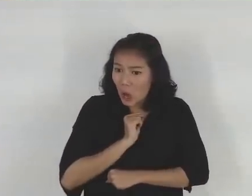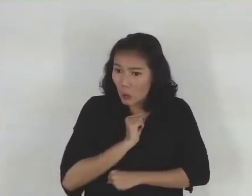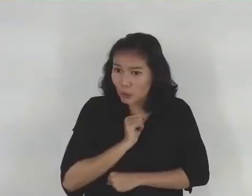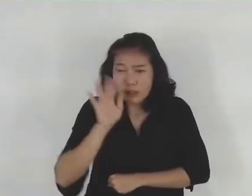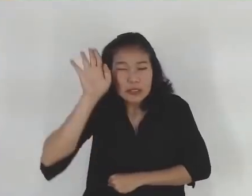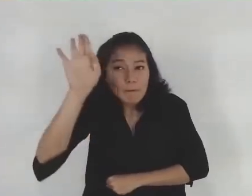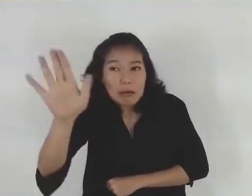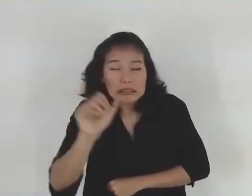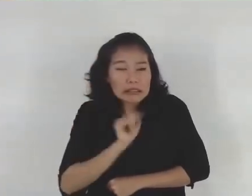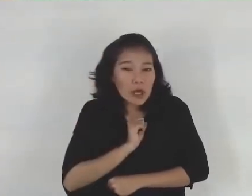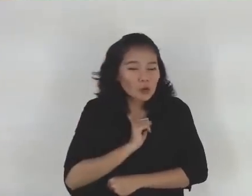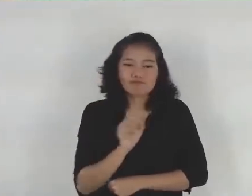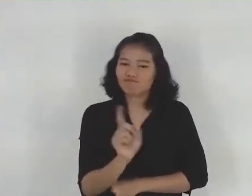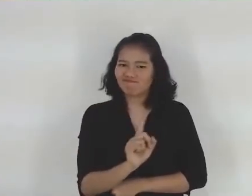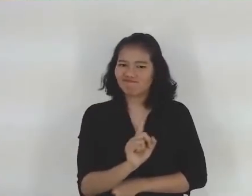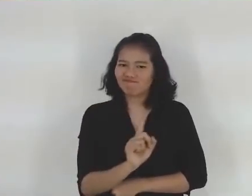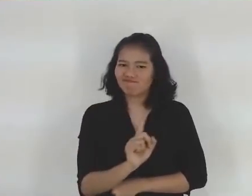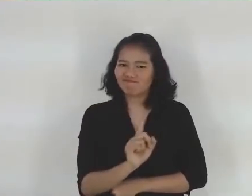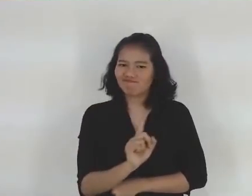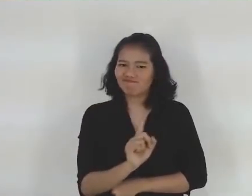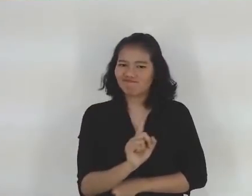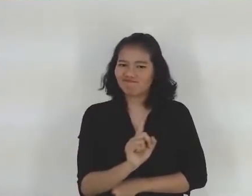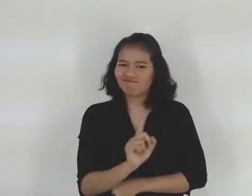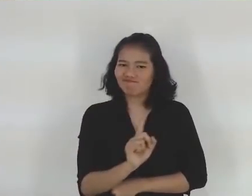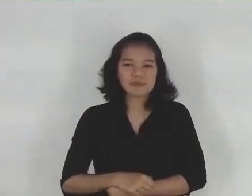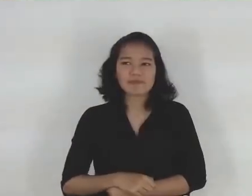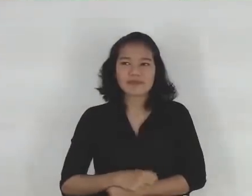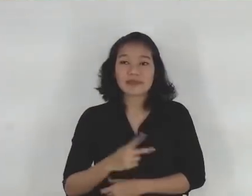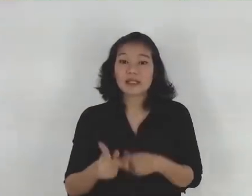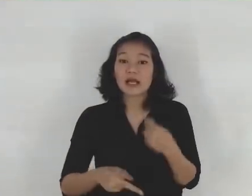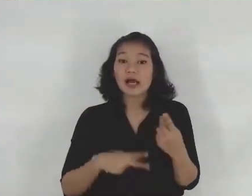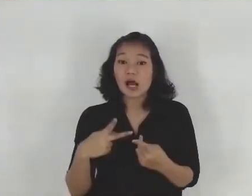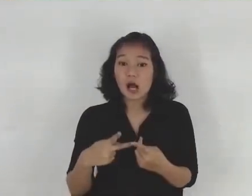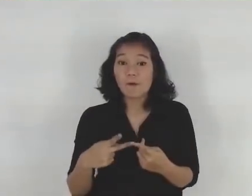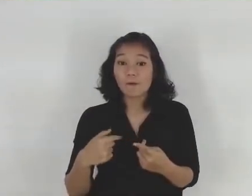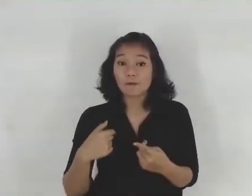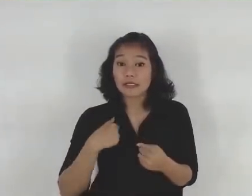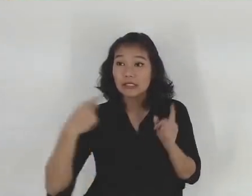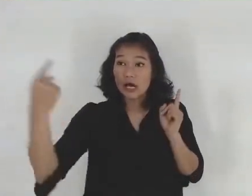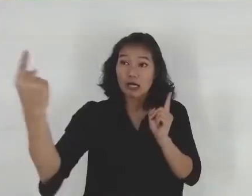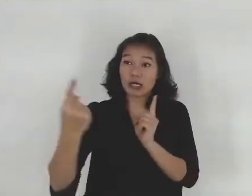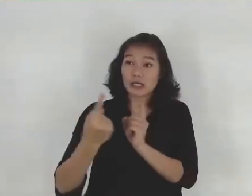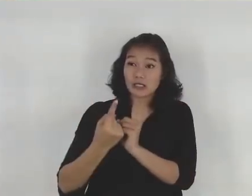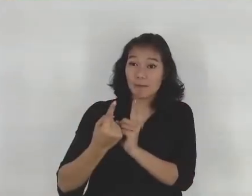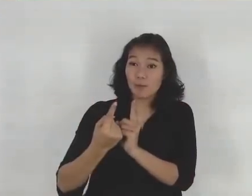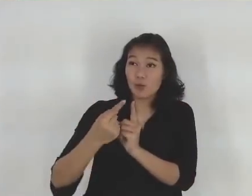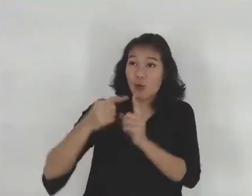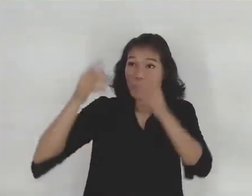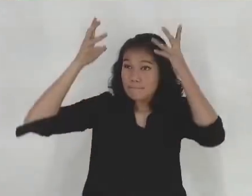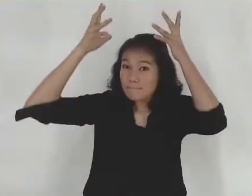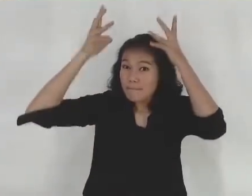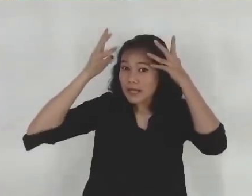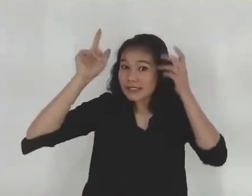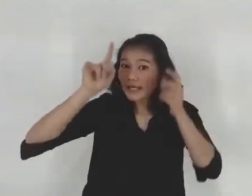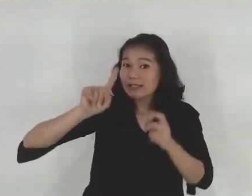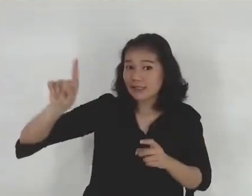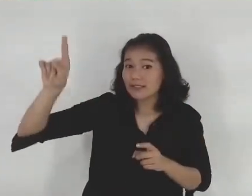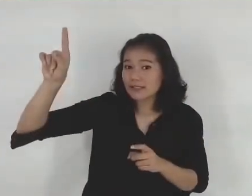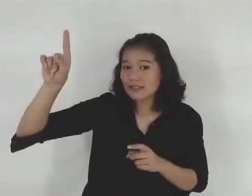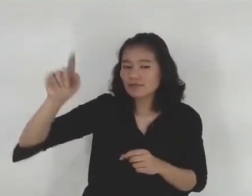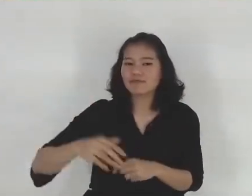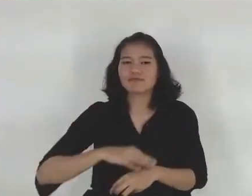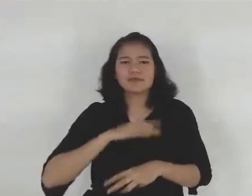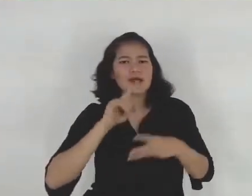kita tidak perlu khawatir kalau kita sudah menjumpai sang Mesias itu hai